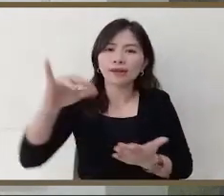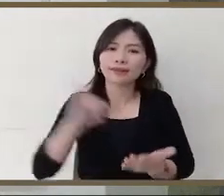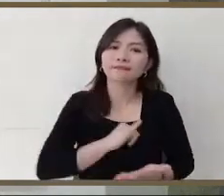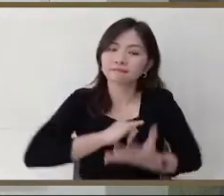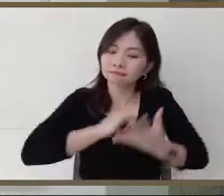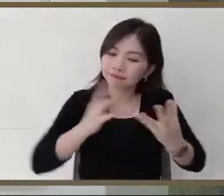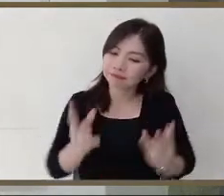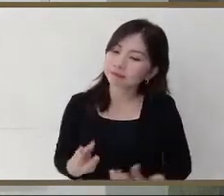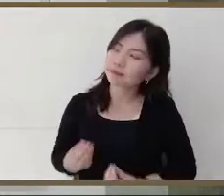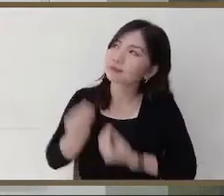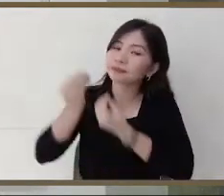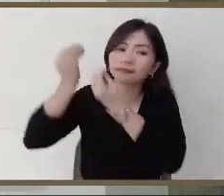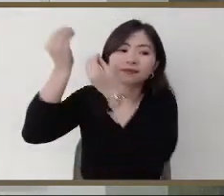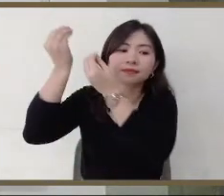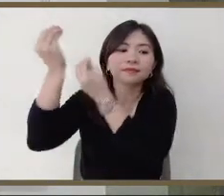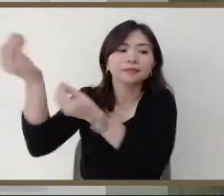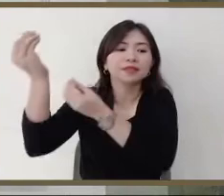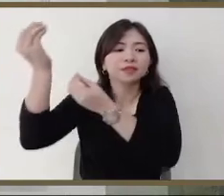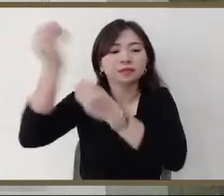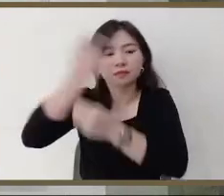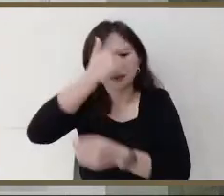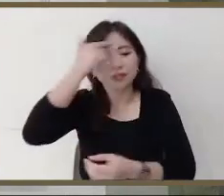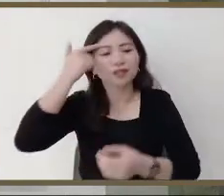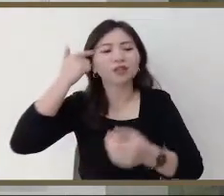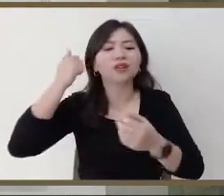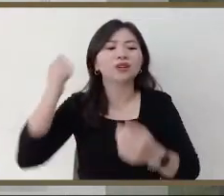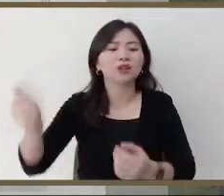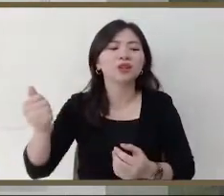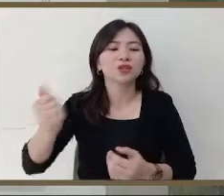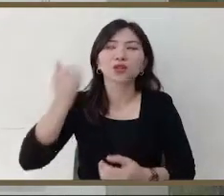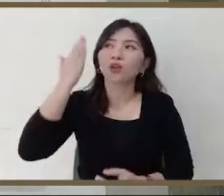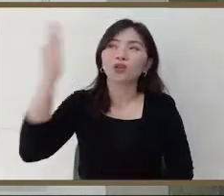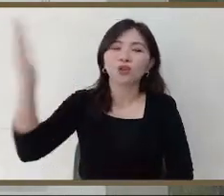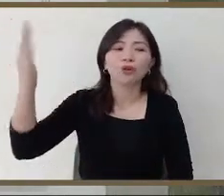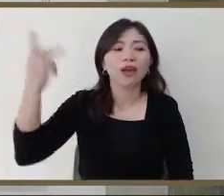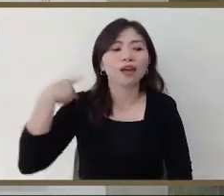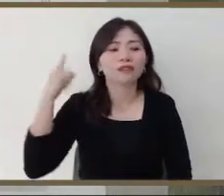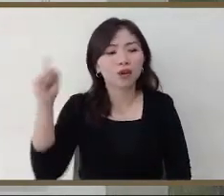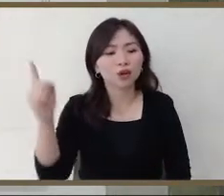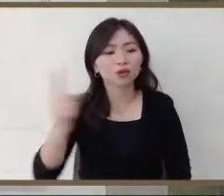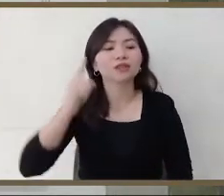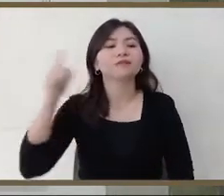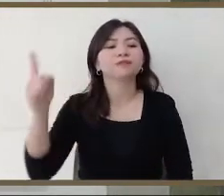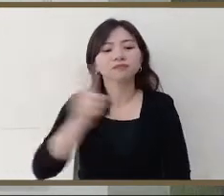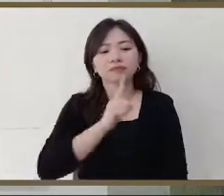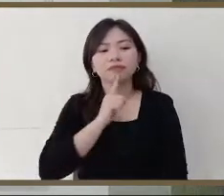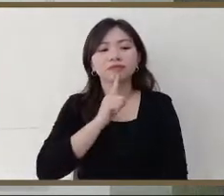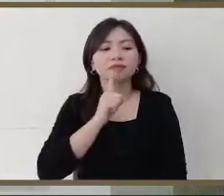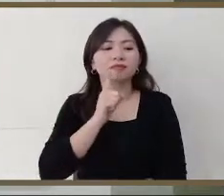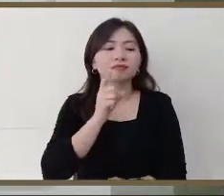sa'yo'y aalay, pagkat sa'yo'y may